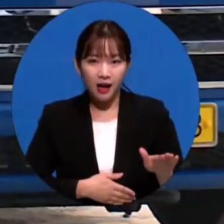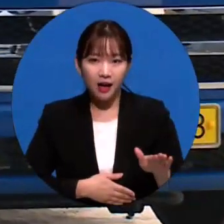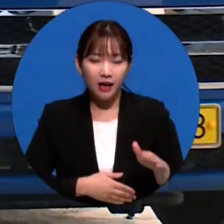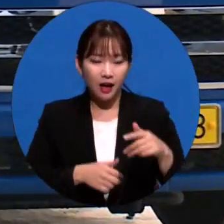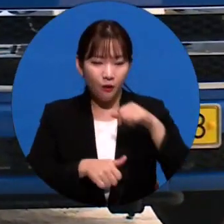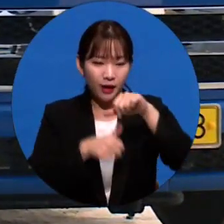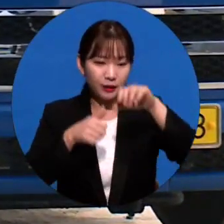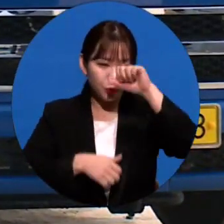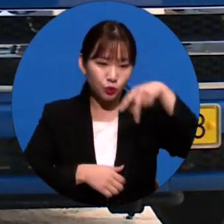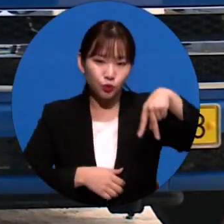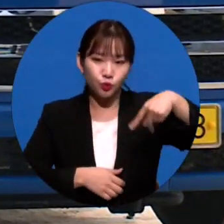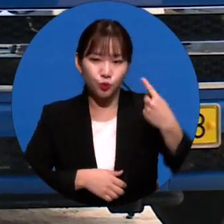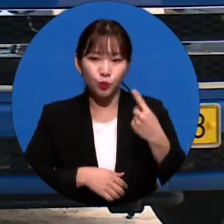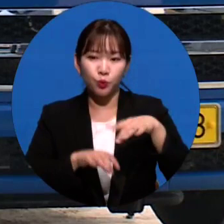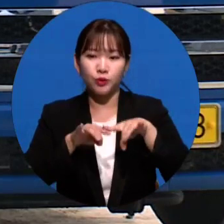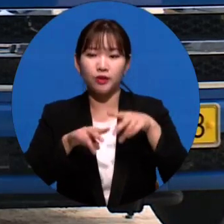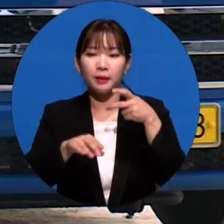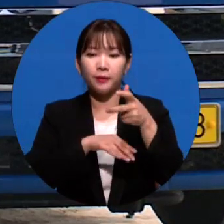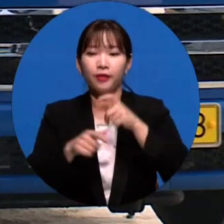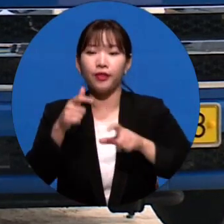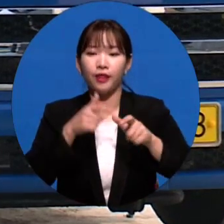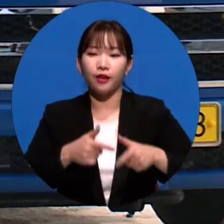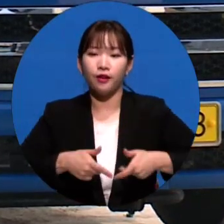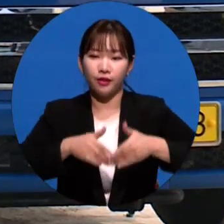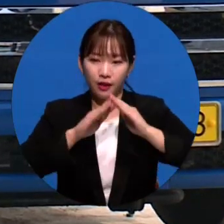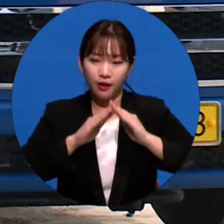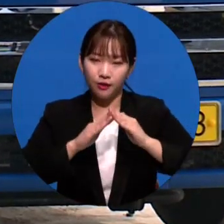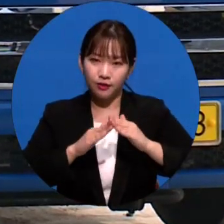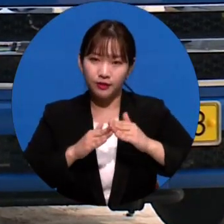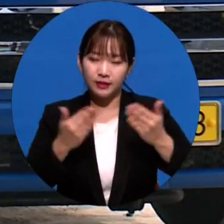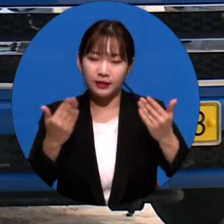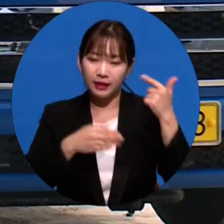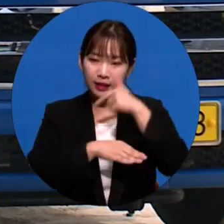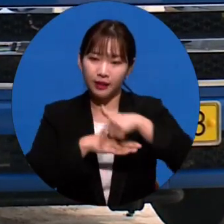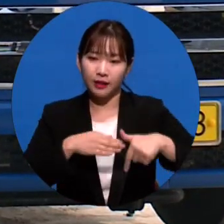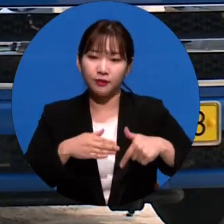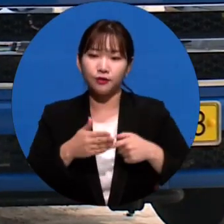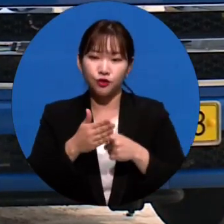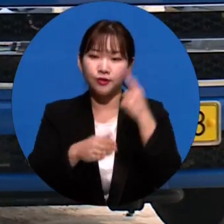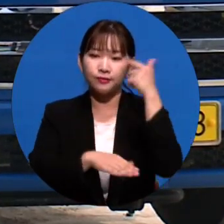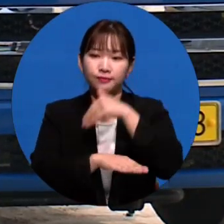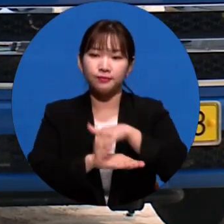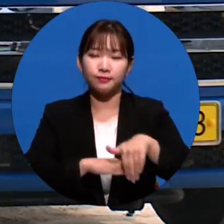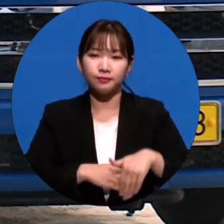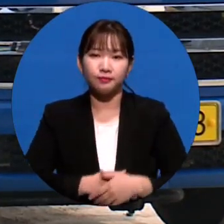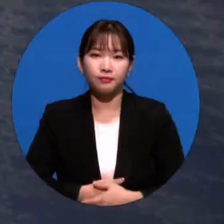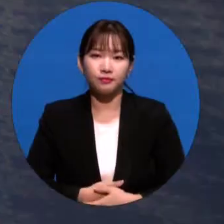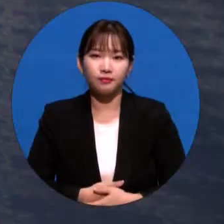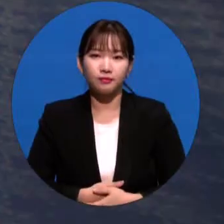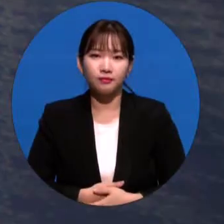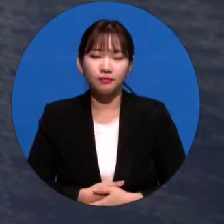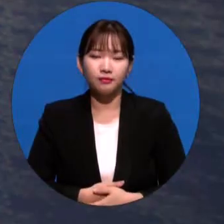친환경 수소 전기버스를 투입하는 작업도 속도를 낼 계획입니다. MBC 뉴스 양현승입니다.